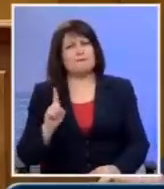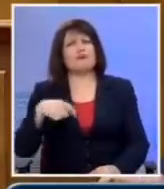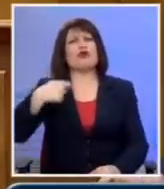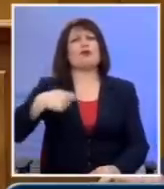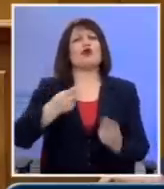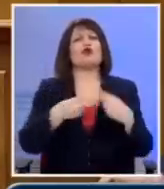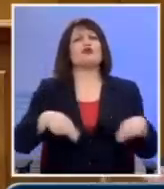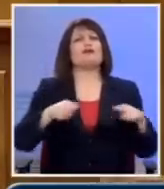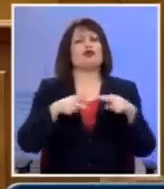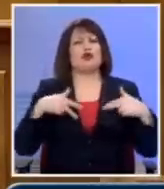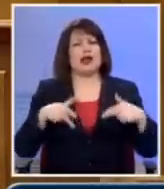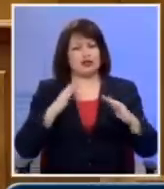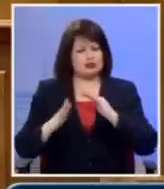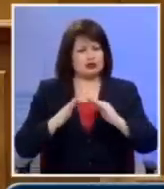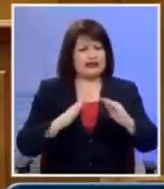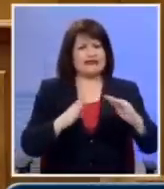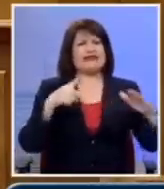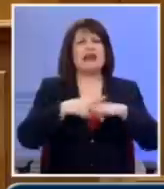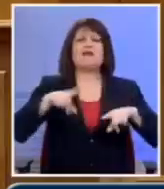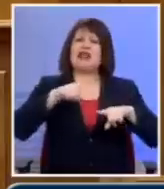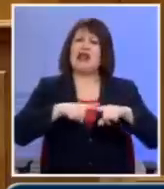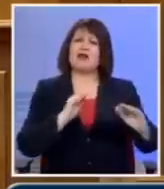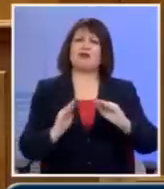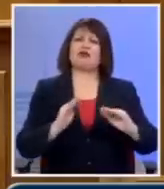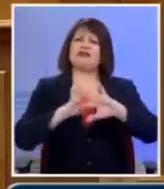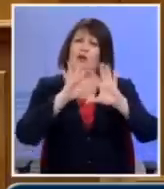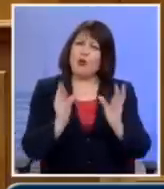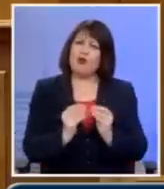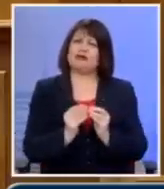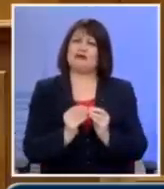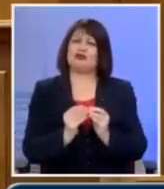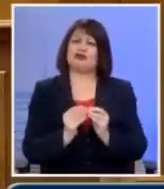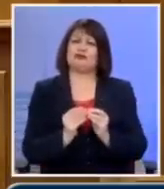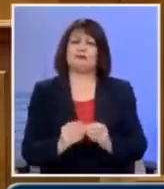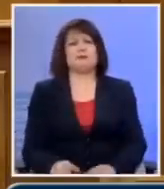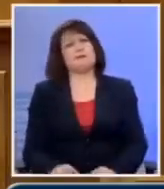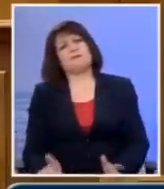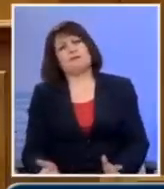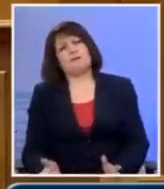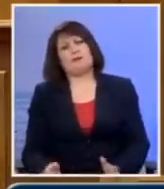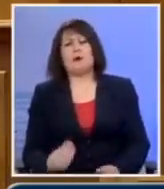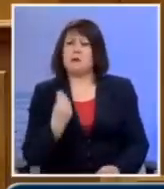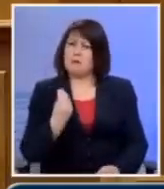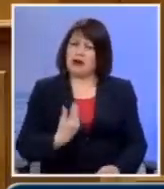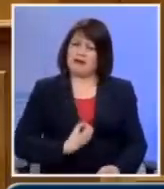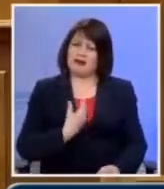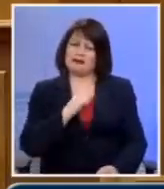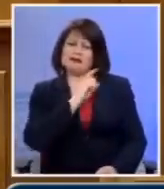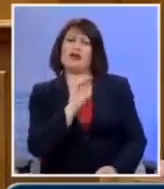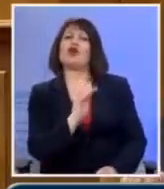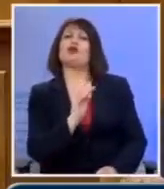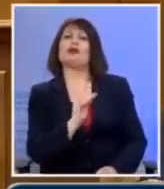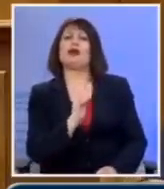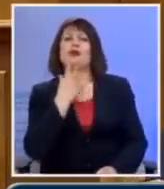του Κράτους, στα στελέχη της Τράπεζας της Ελλάδας και σε άλλους. Και ρωτώ καλοπροαίρετα. Γιατί